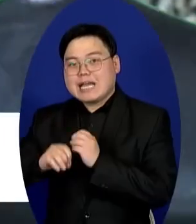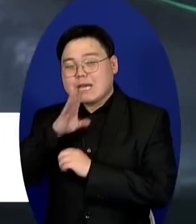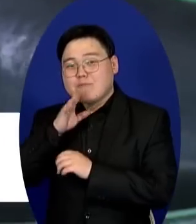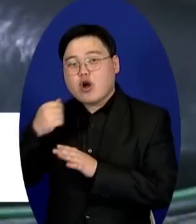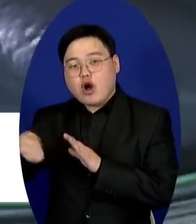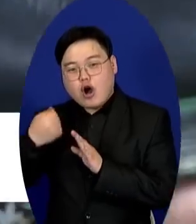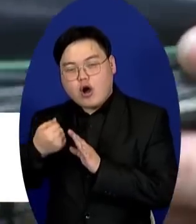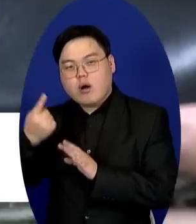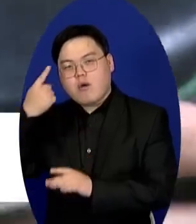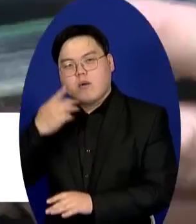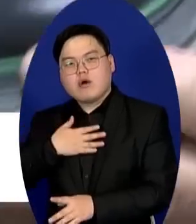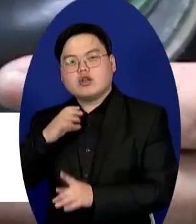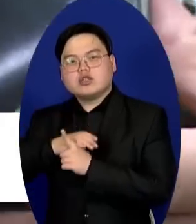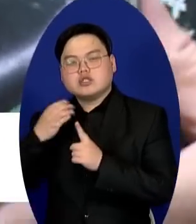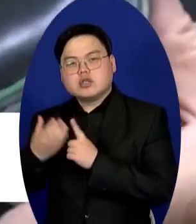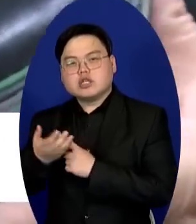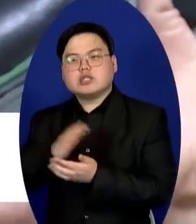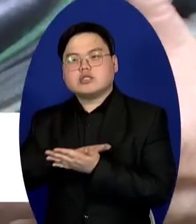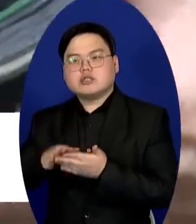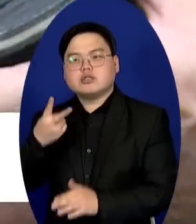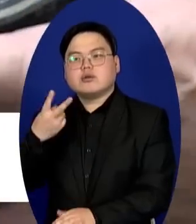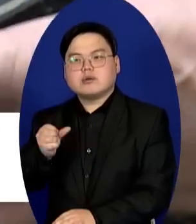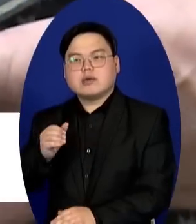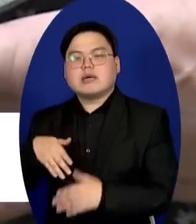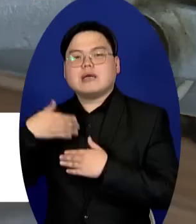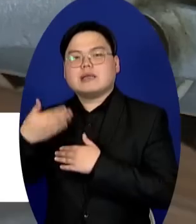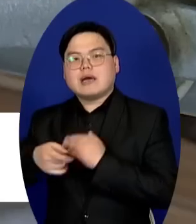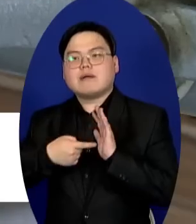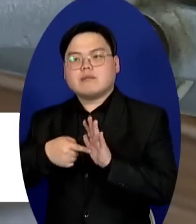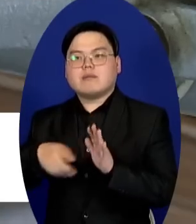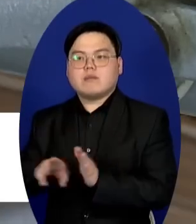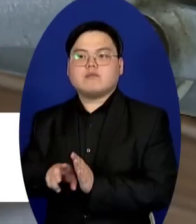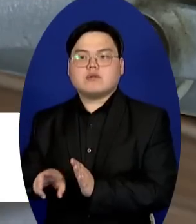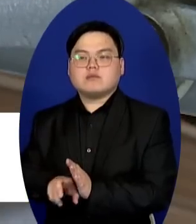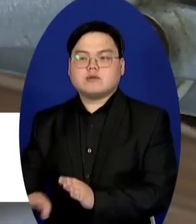өв соёл тээгдэж орчин цагдаа тааштай түгээгдэхин шүү.